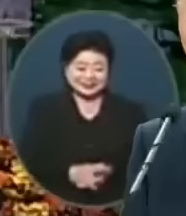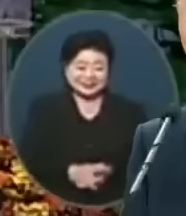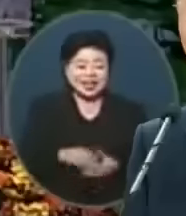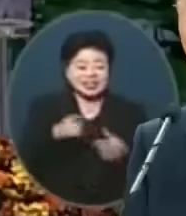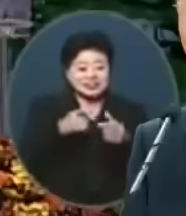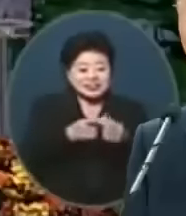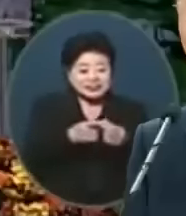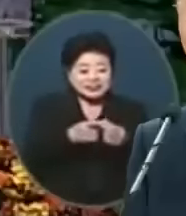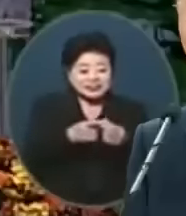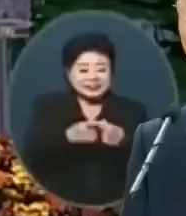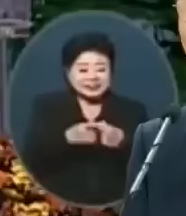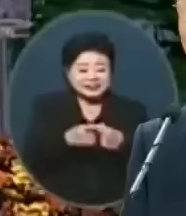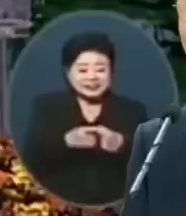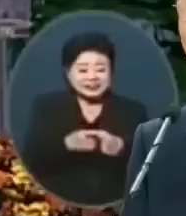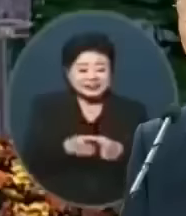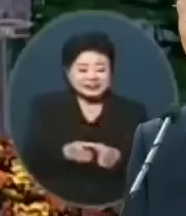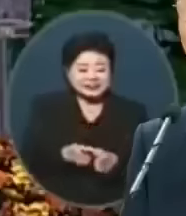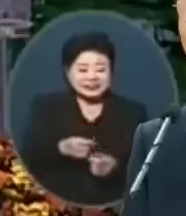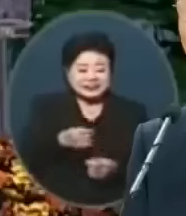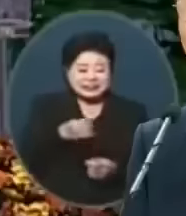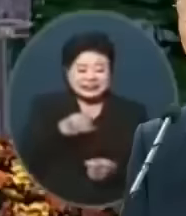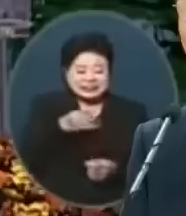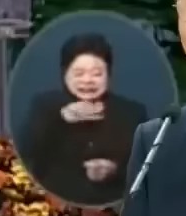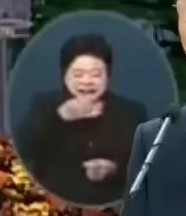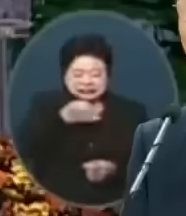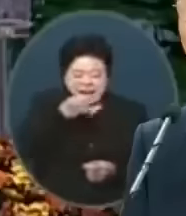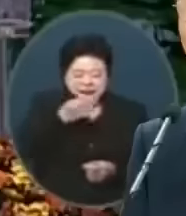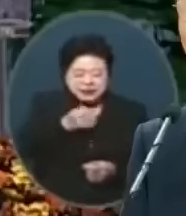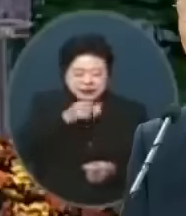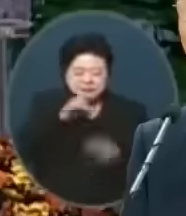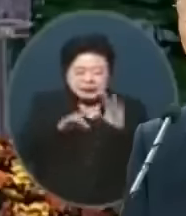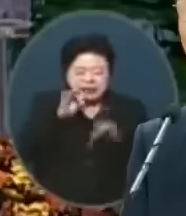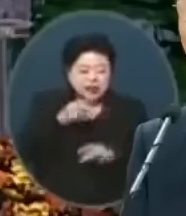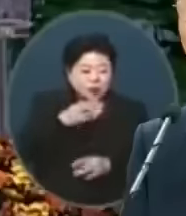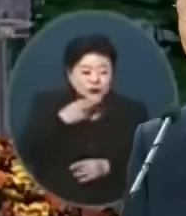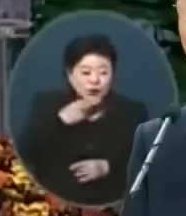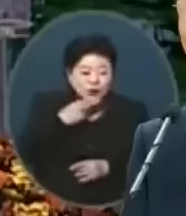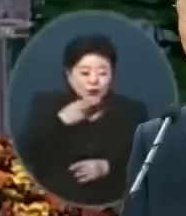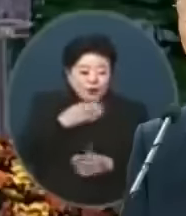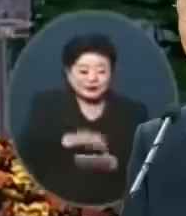첫째로 침이 분비되어 입이 마르지 않고.